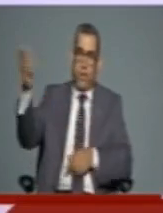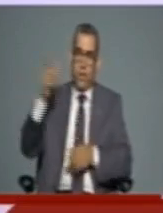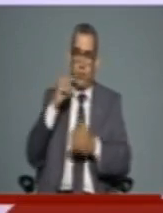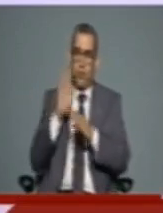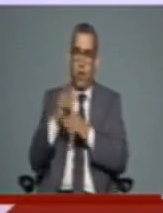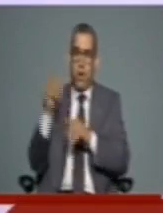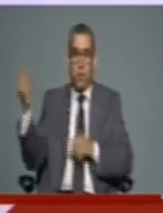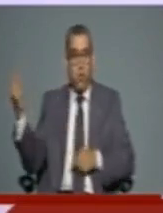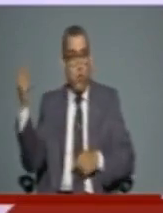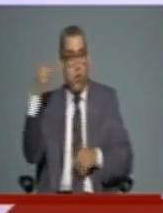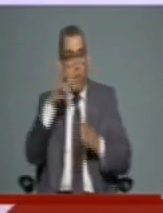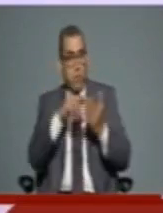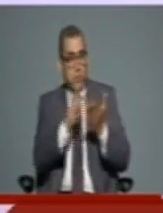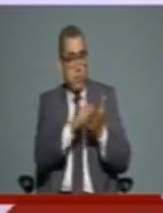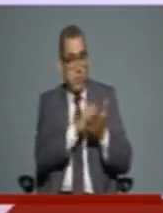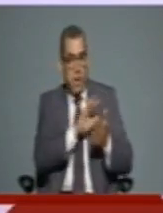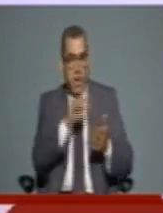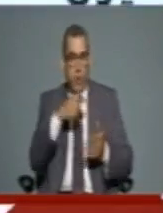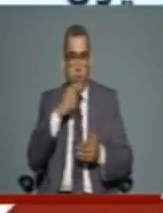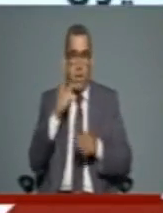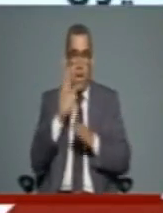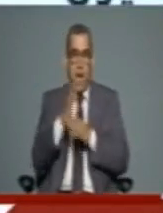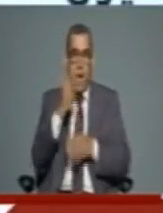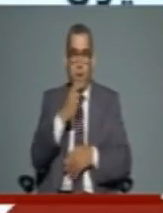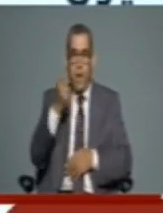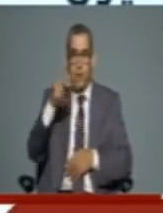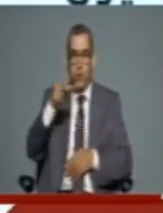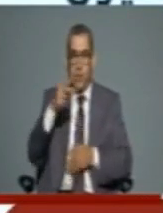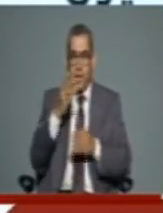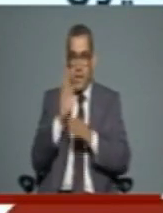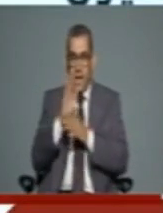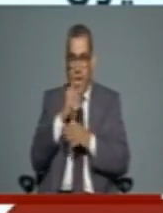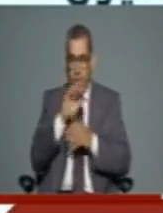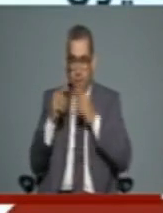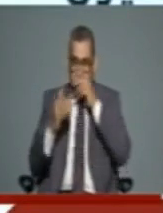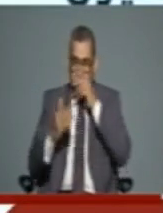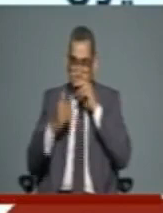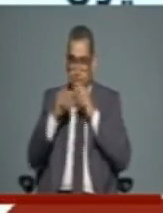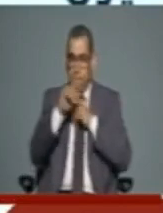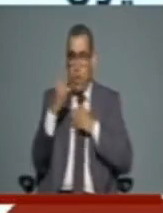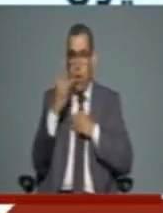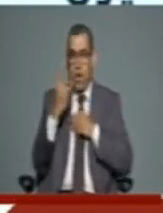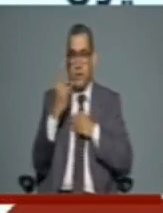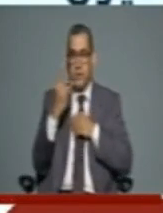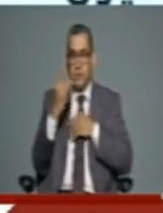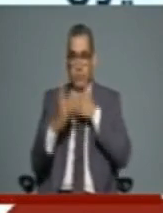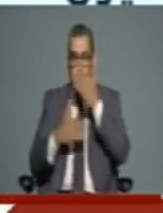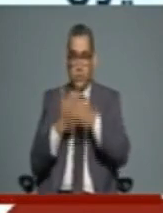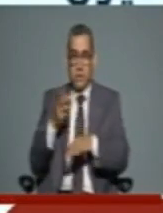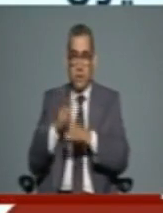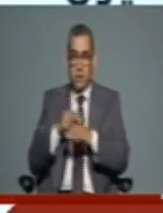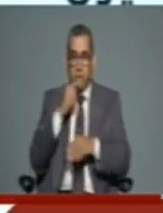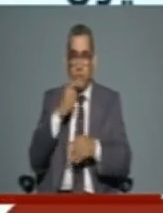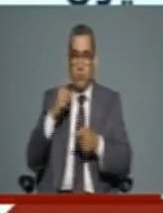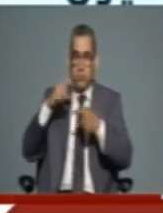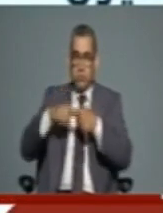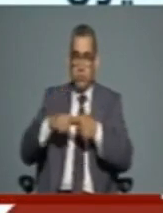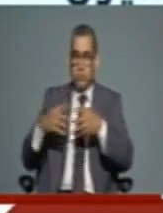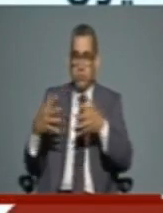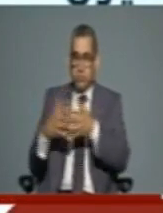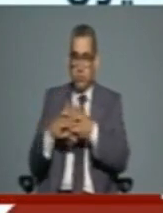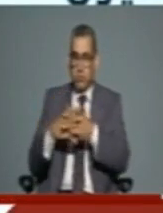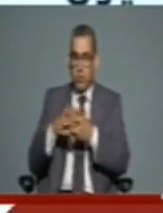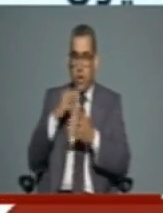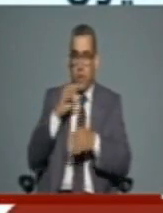اللي موجودة في السجل التجاري 85، وصلناهم ل 110، بالإضافة إلى الربط مع آي سكور في